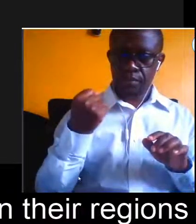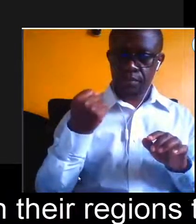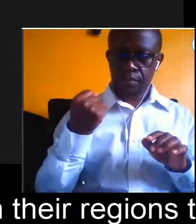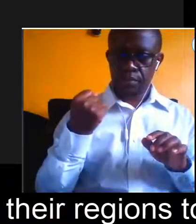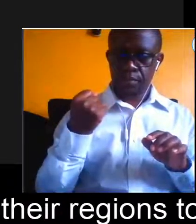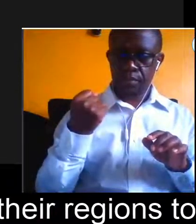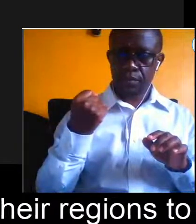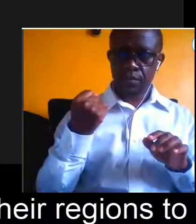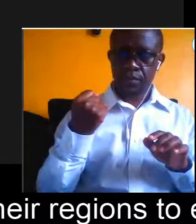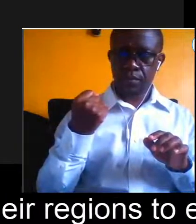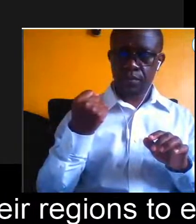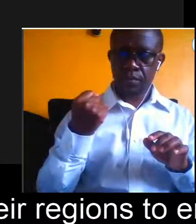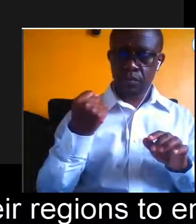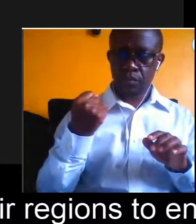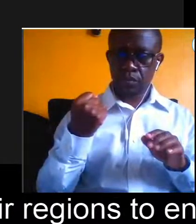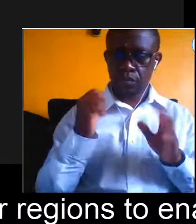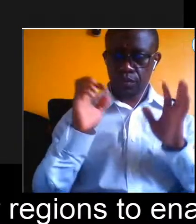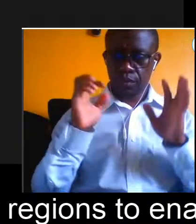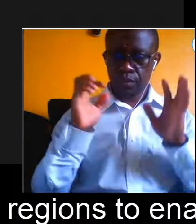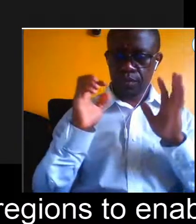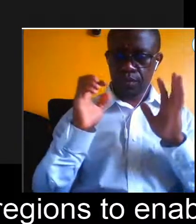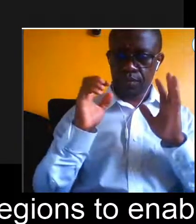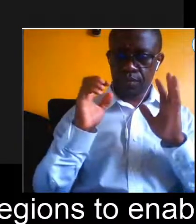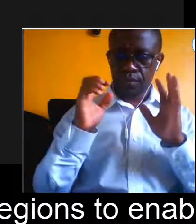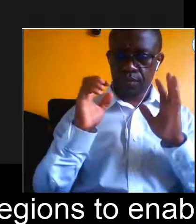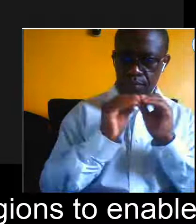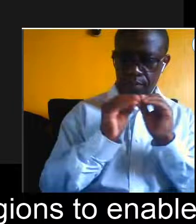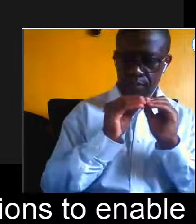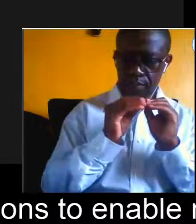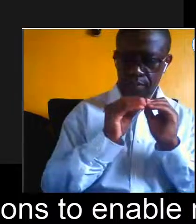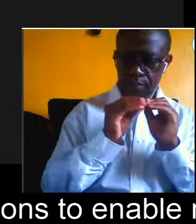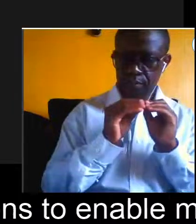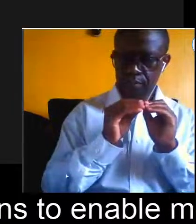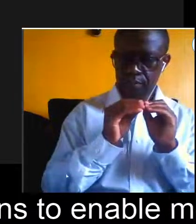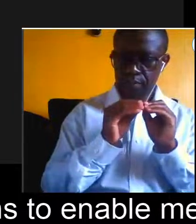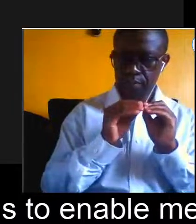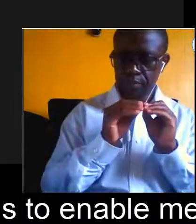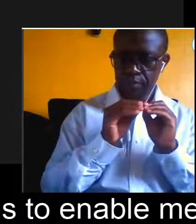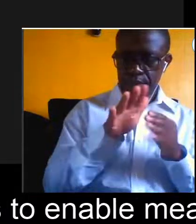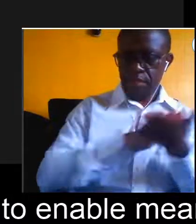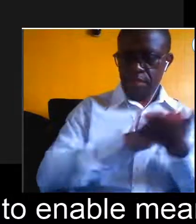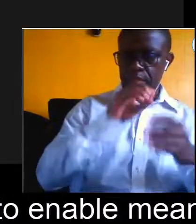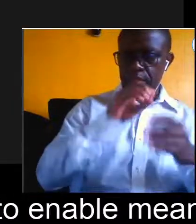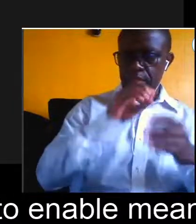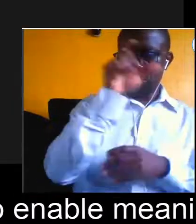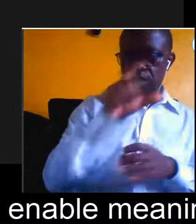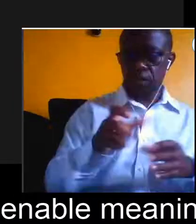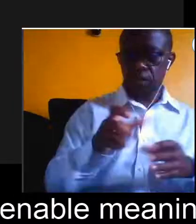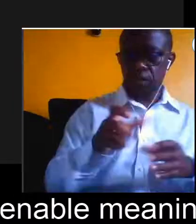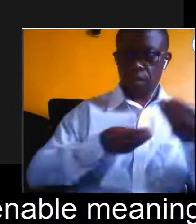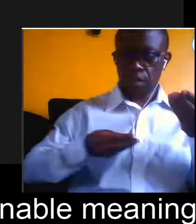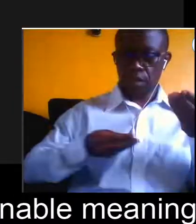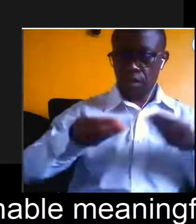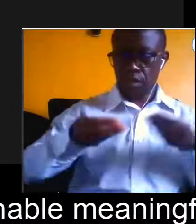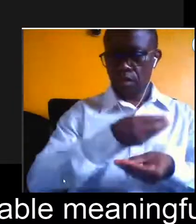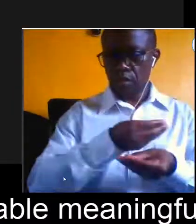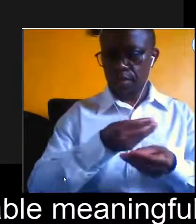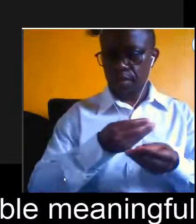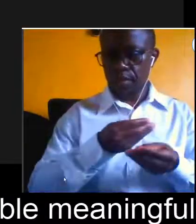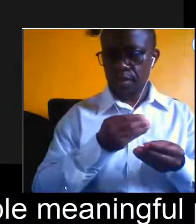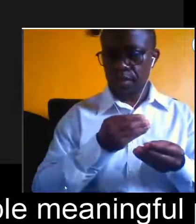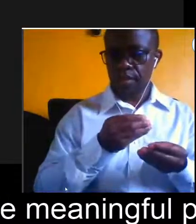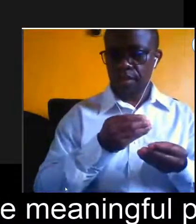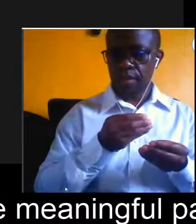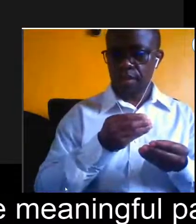a envoyé les enfants dans les provinces d'origine. Malheureusement, le niveau communal qui peut pas permettre